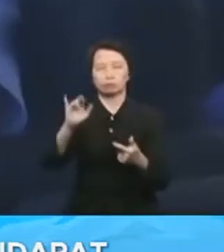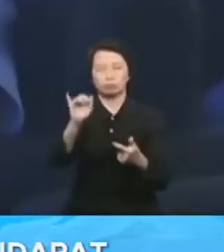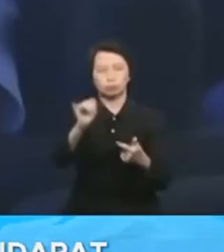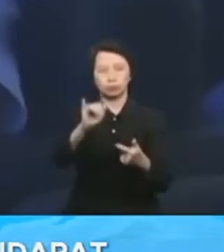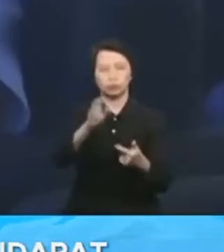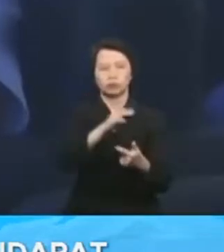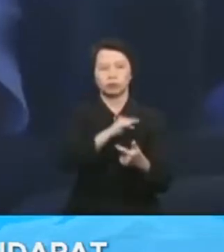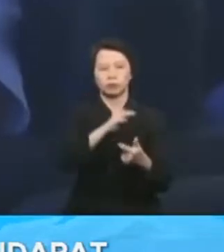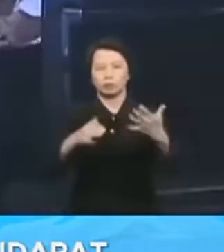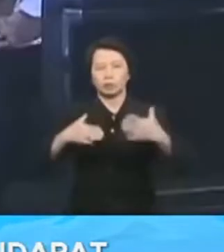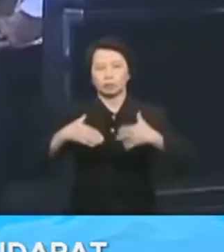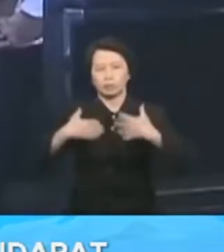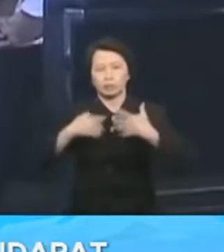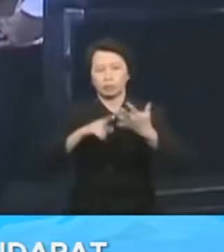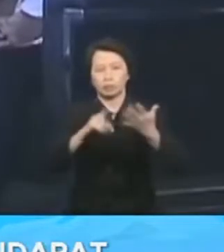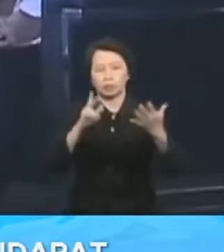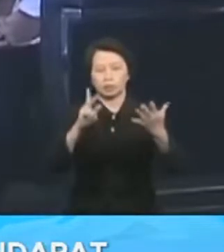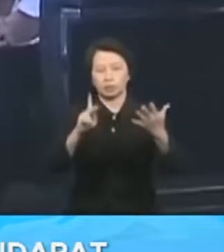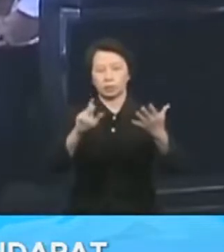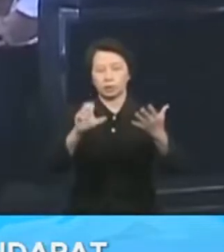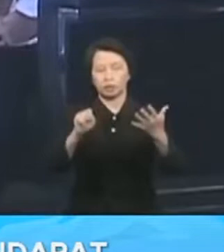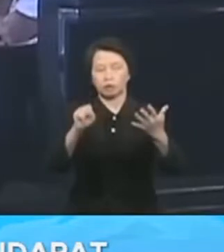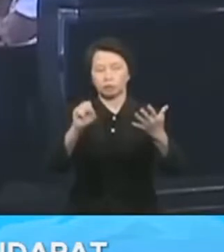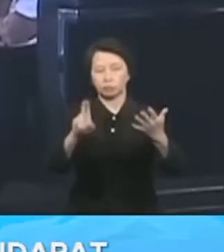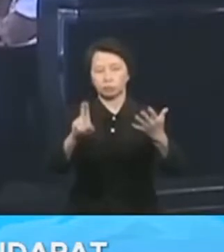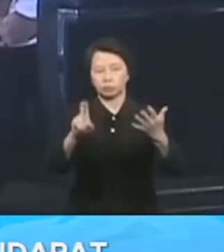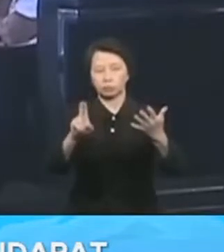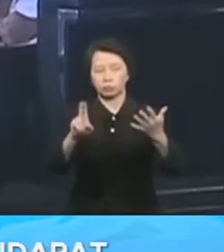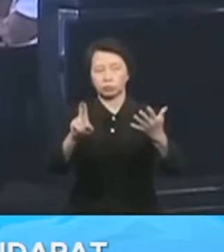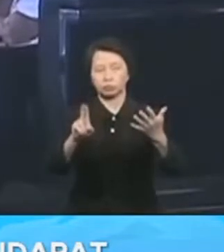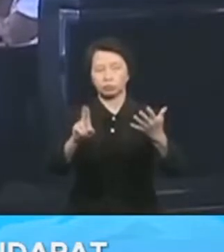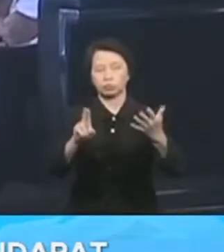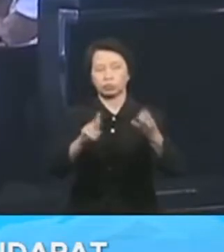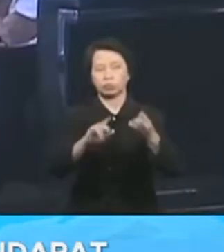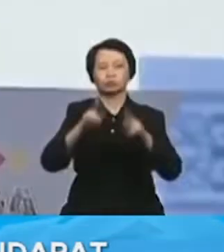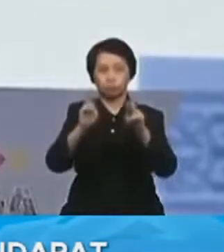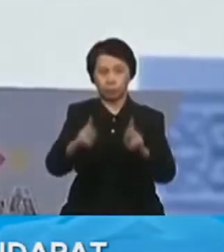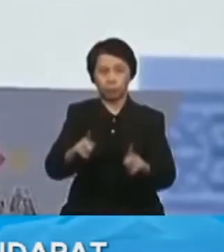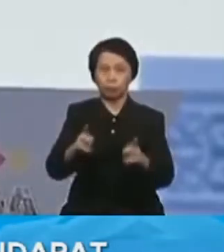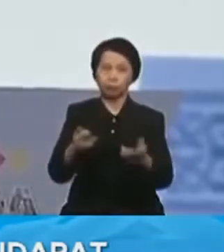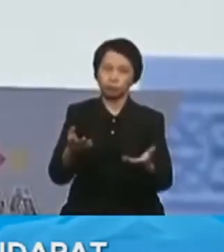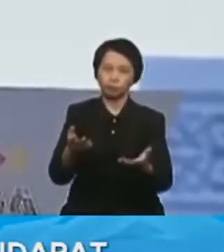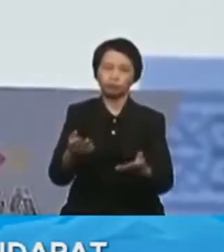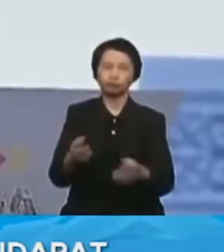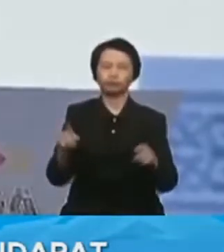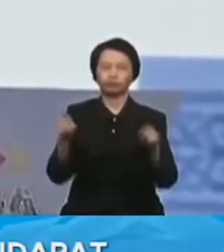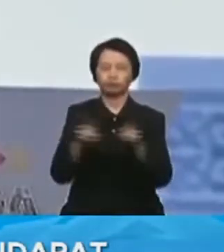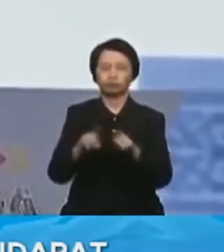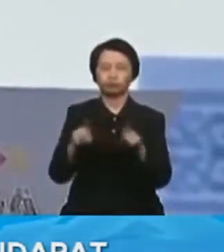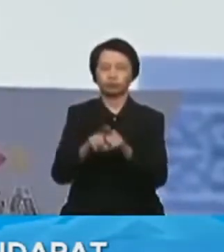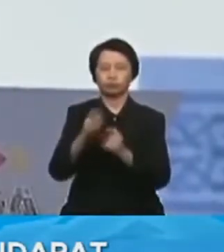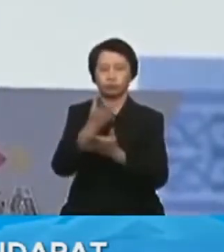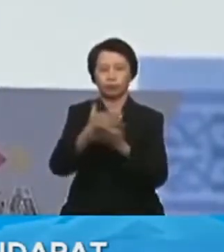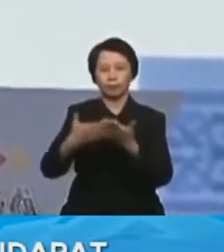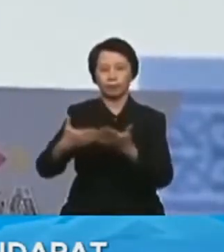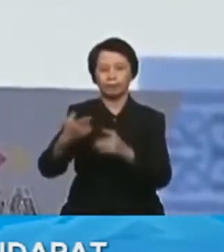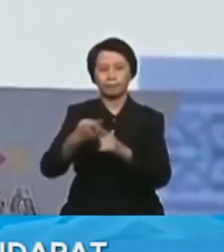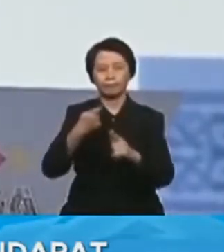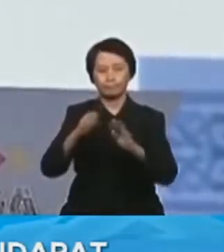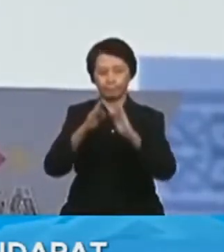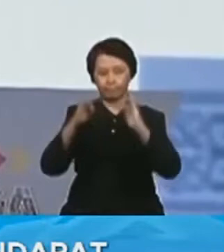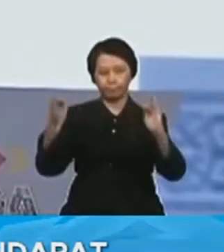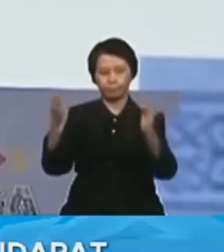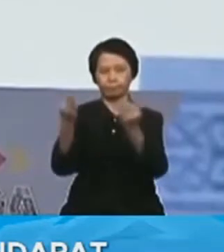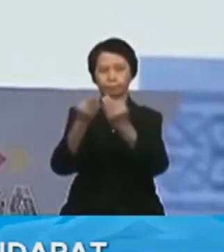hari nanti mampu standing dengan kawasan-kawasan lain yang sudah maju di negara ini sebagai sebahagian daripada